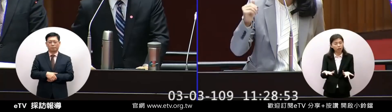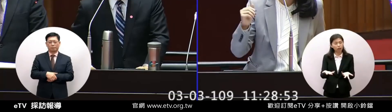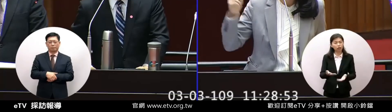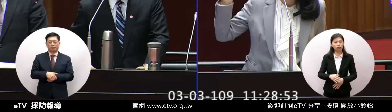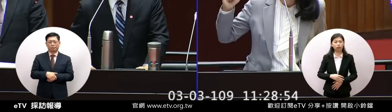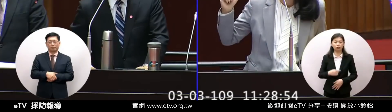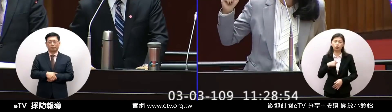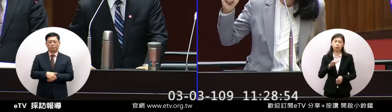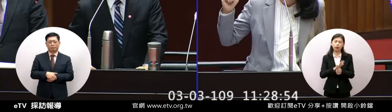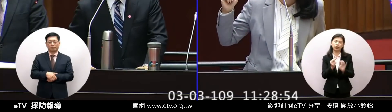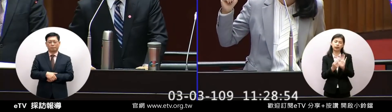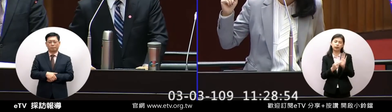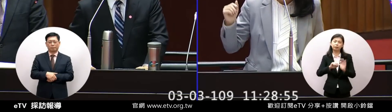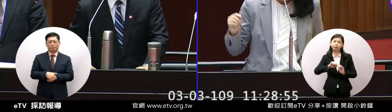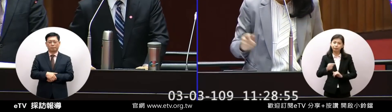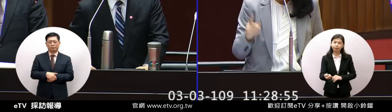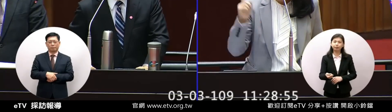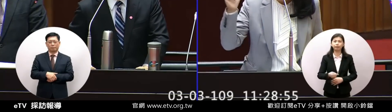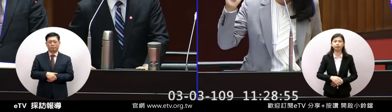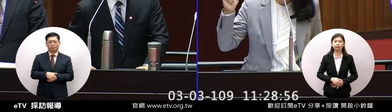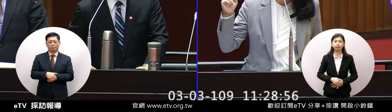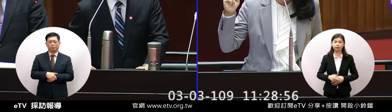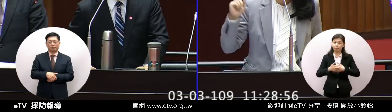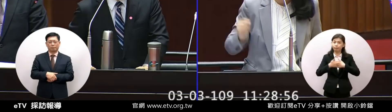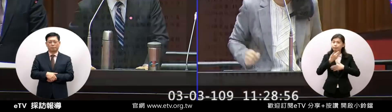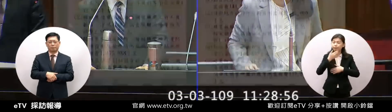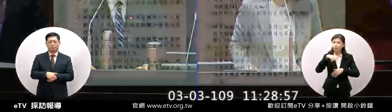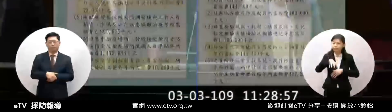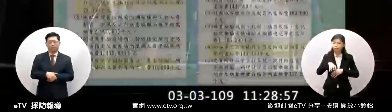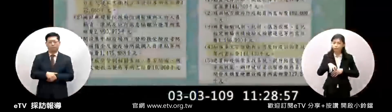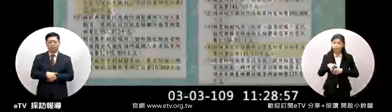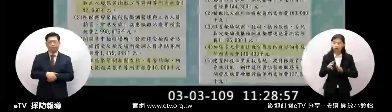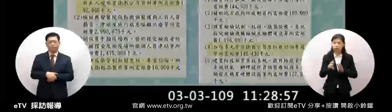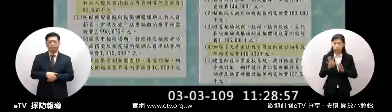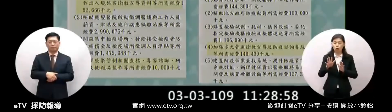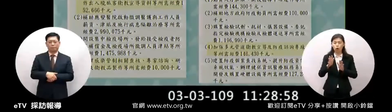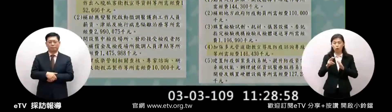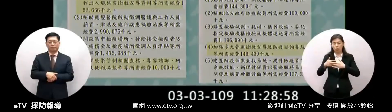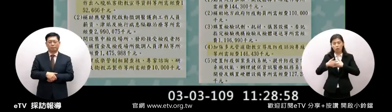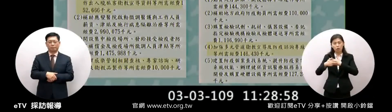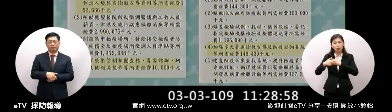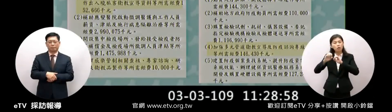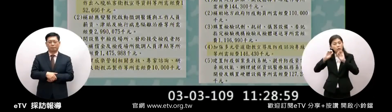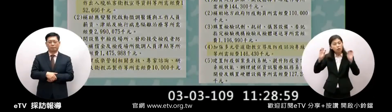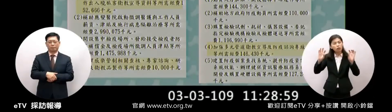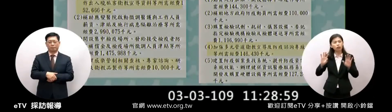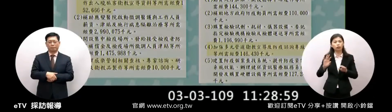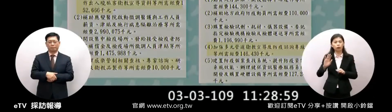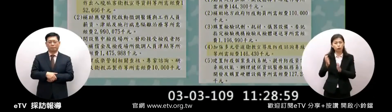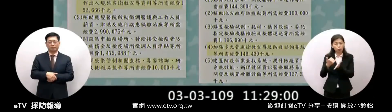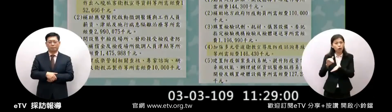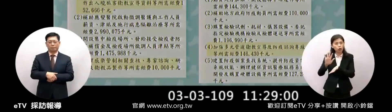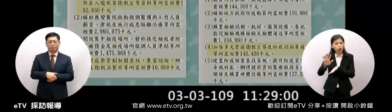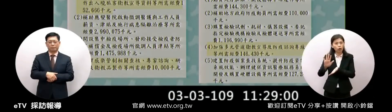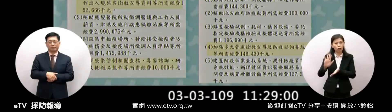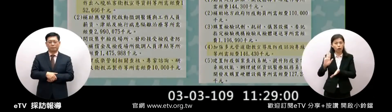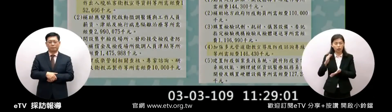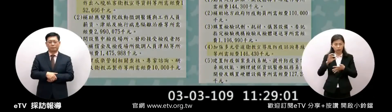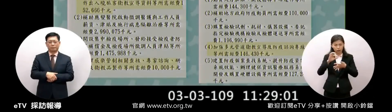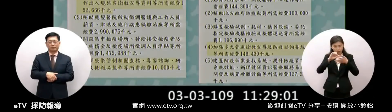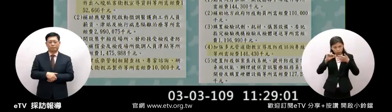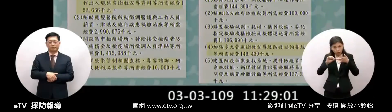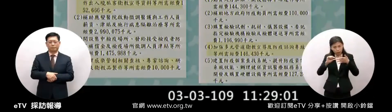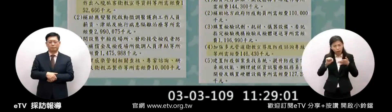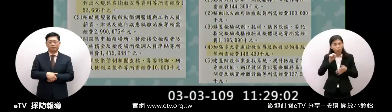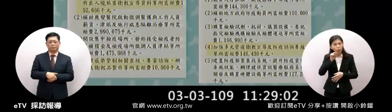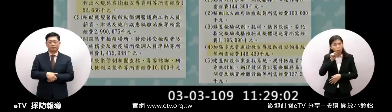帮你解释一下，下一页我们看到哦。卫福部其实是有编列这个卫教的预算，可是呢，在卫教预算的这几个项目里